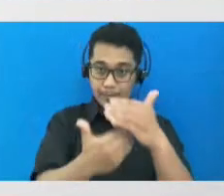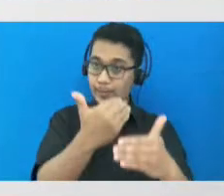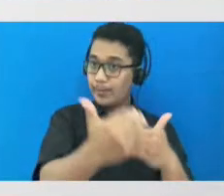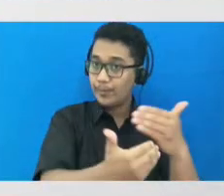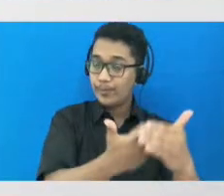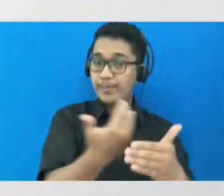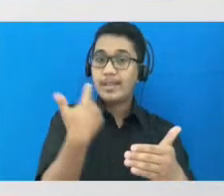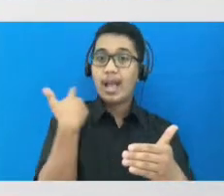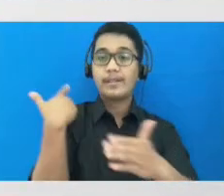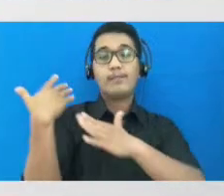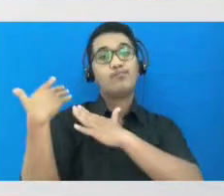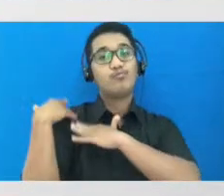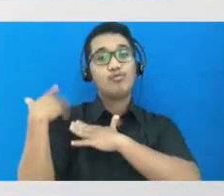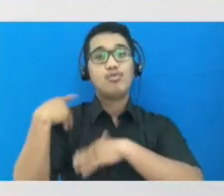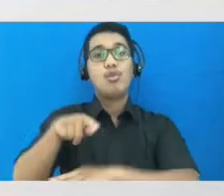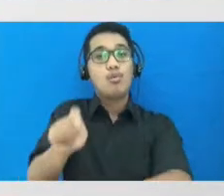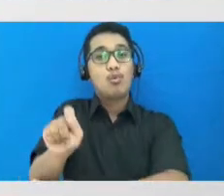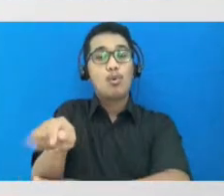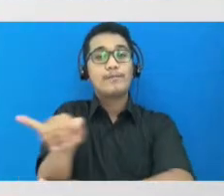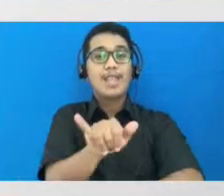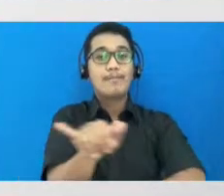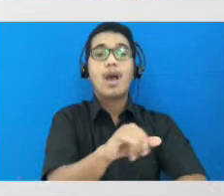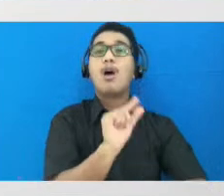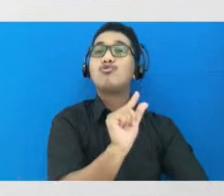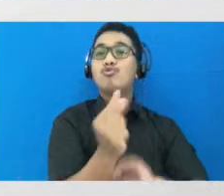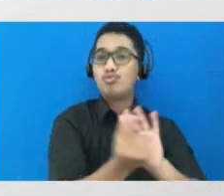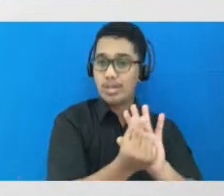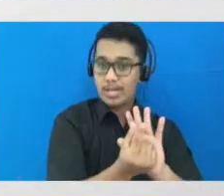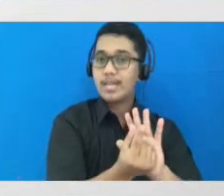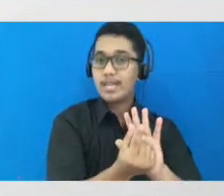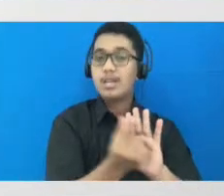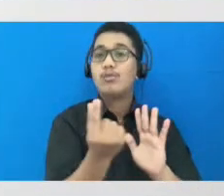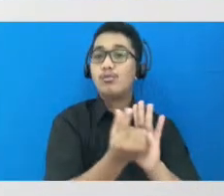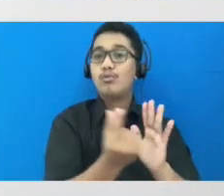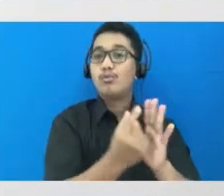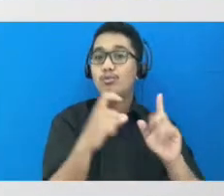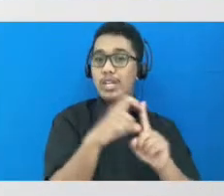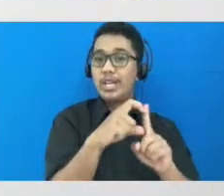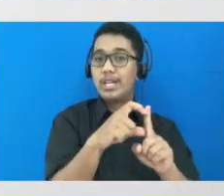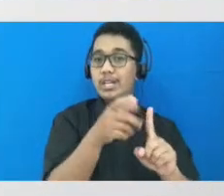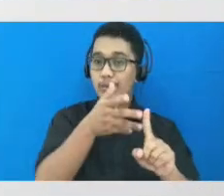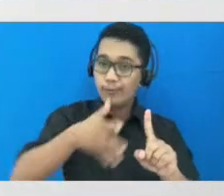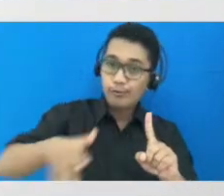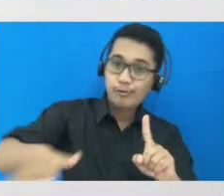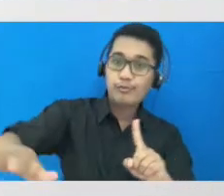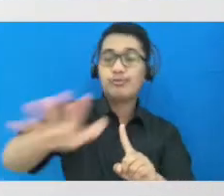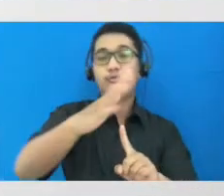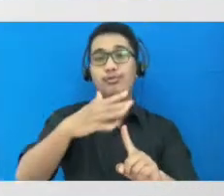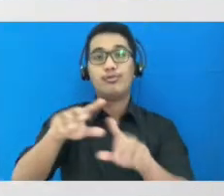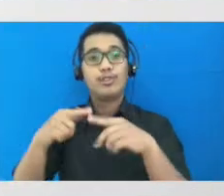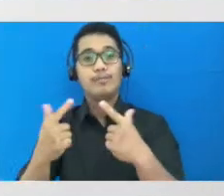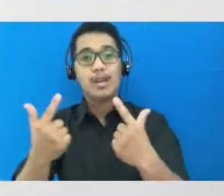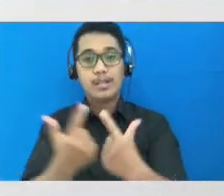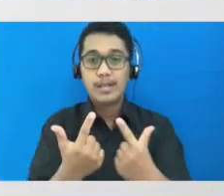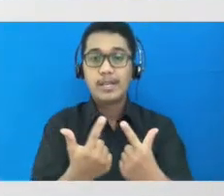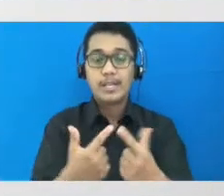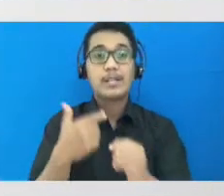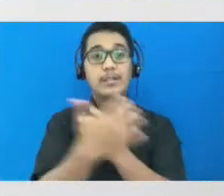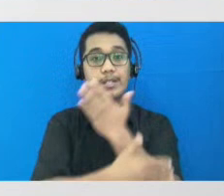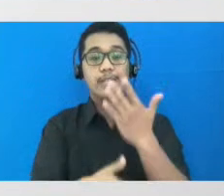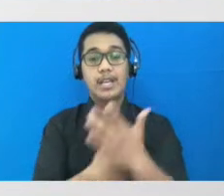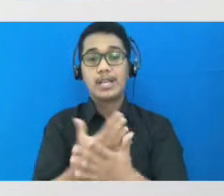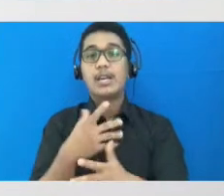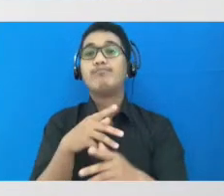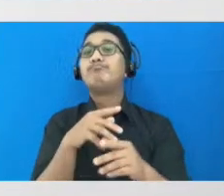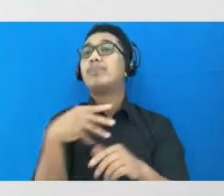memiliki kedudukan hukum setara dengan Undang-Undang Dasar dan juga berlaku secara mengikat di seluruh lembaga EU dan di seluruh negara member states